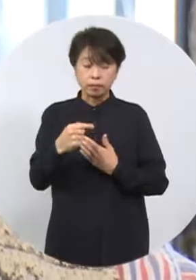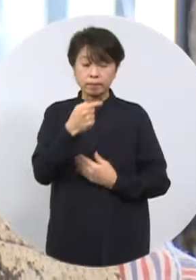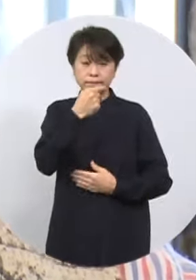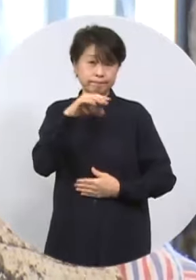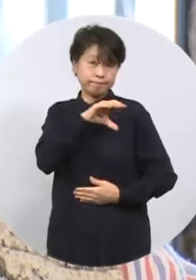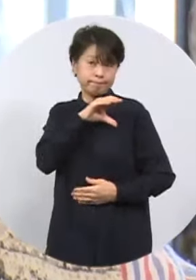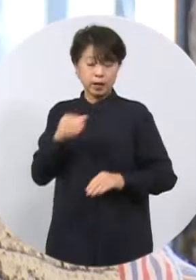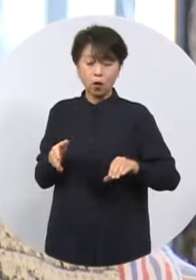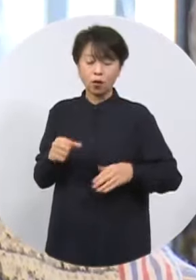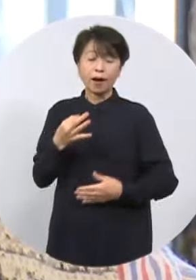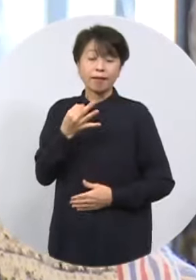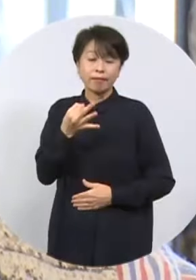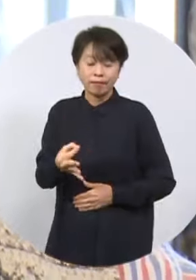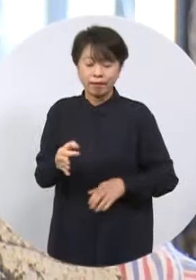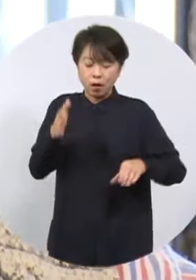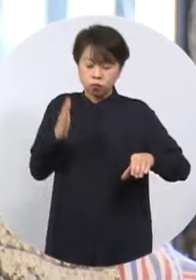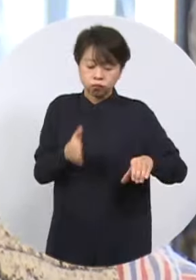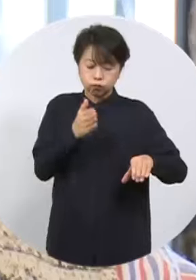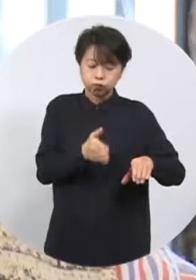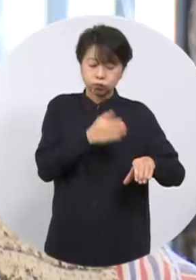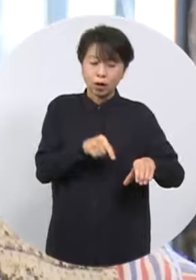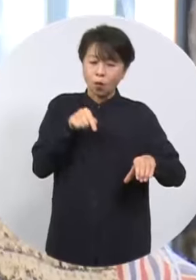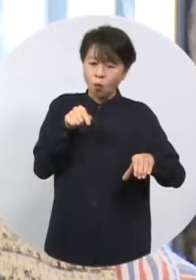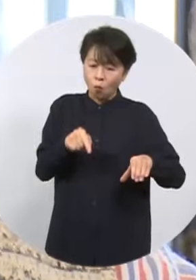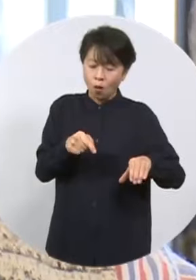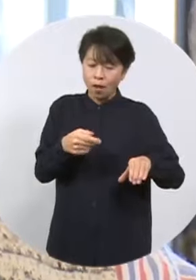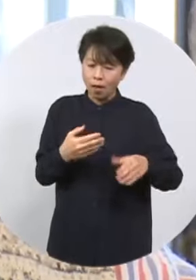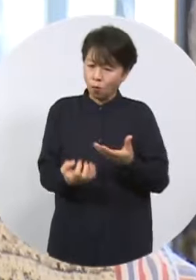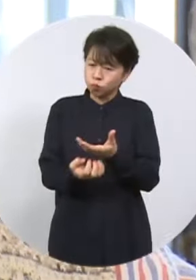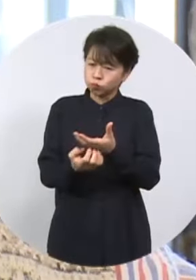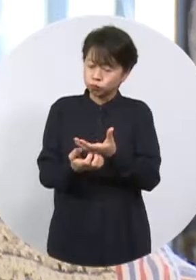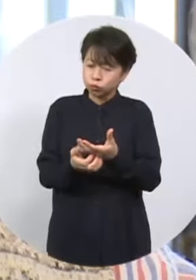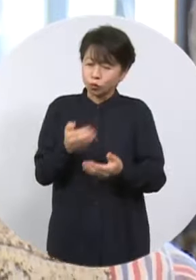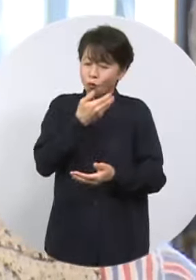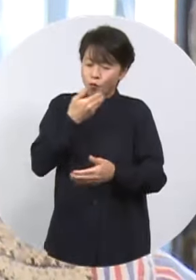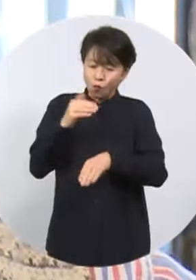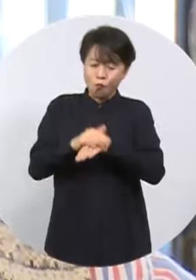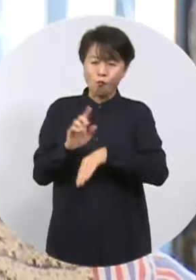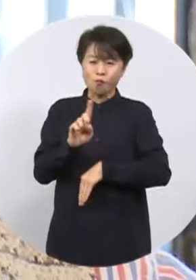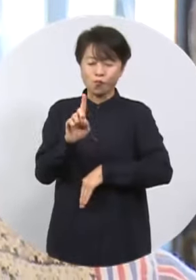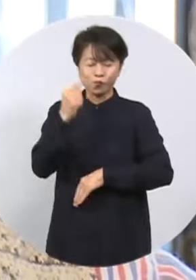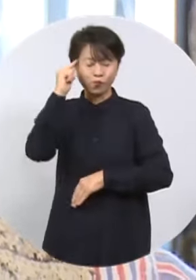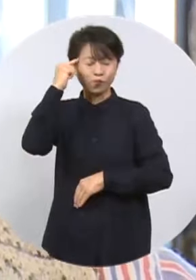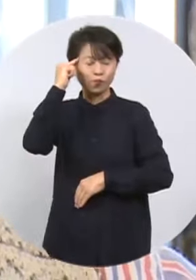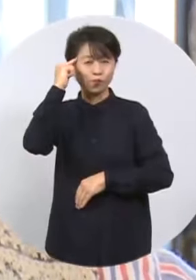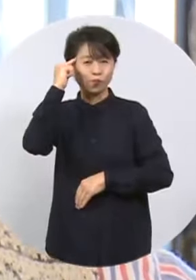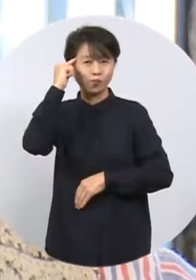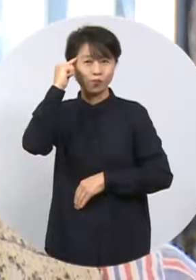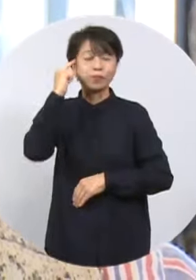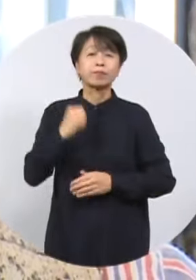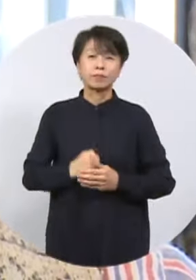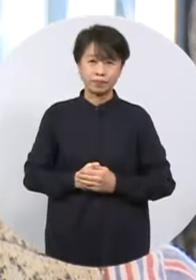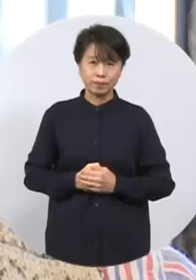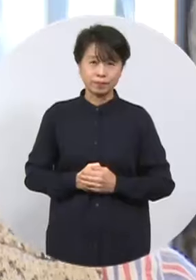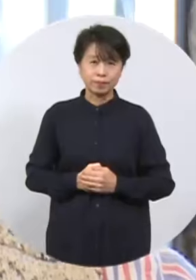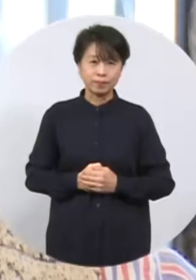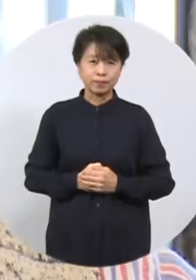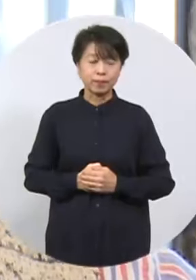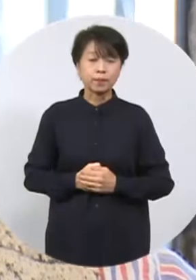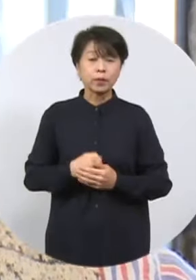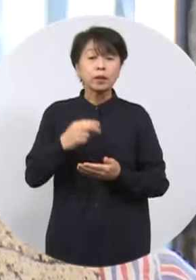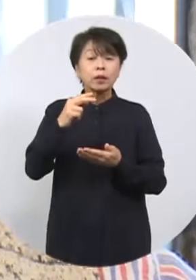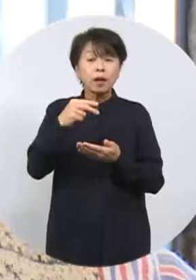、どういうふうにしたらホクホクの美味しい大根のふかしたものができるかというような、そういう食べ